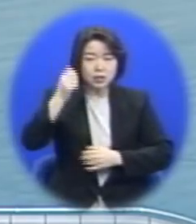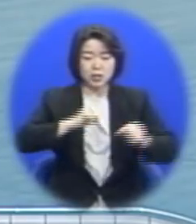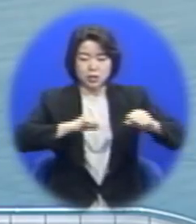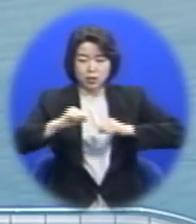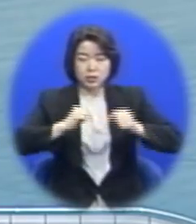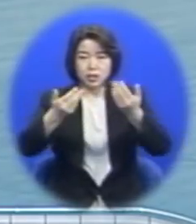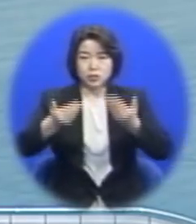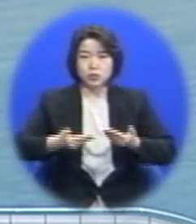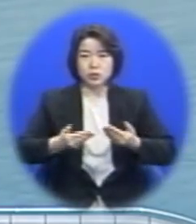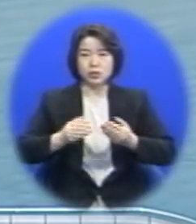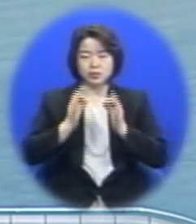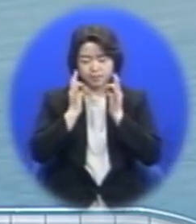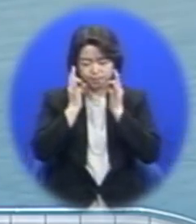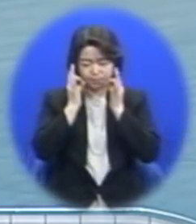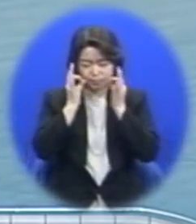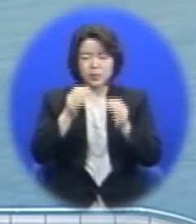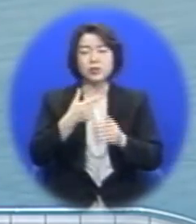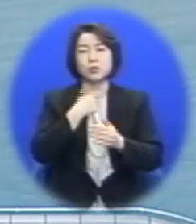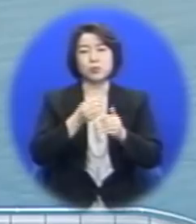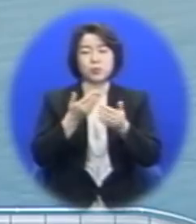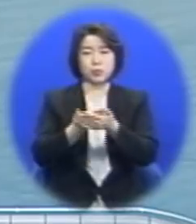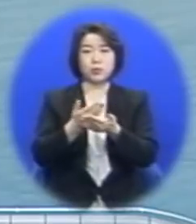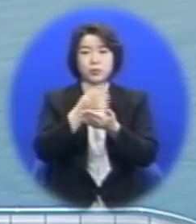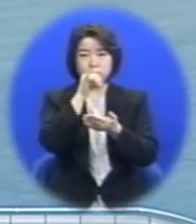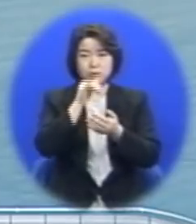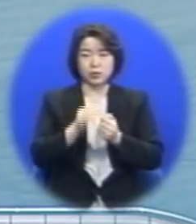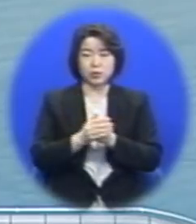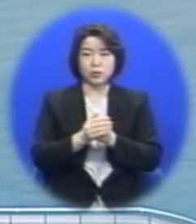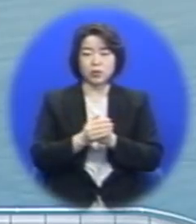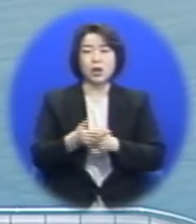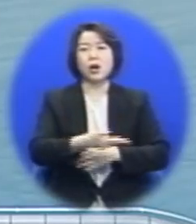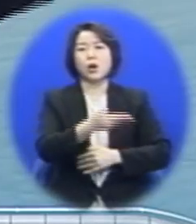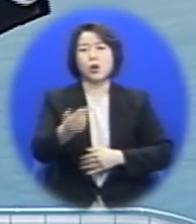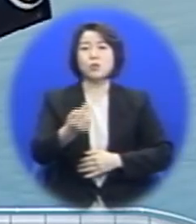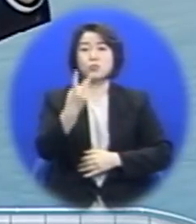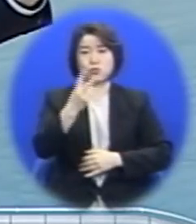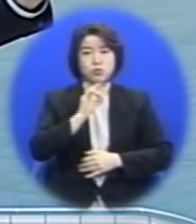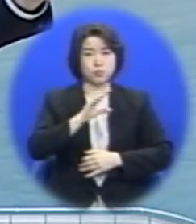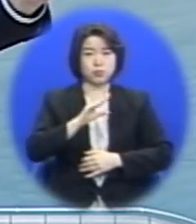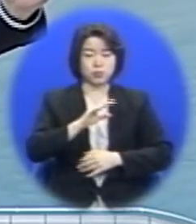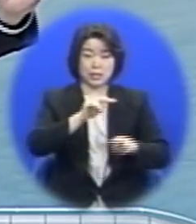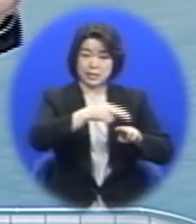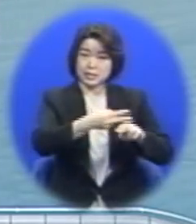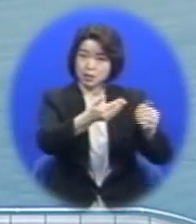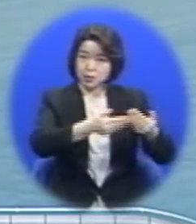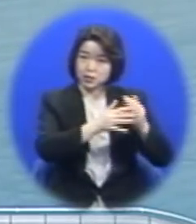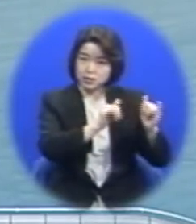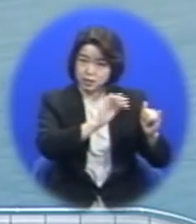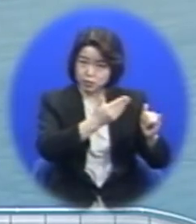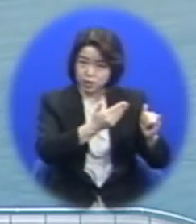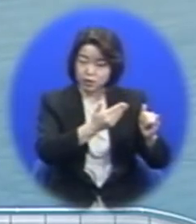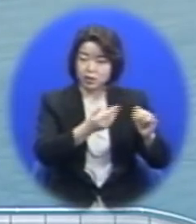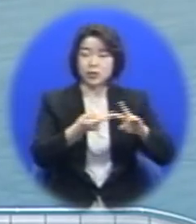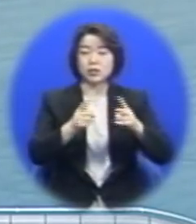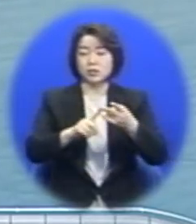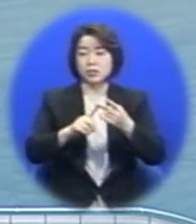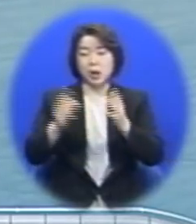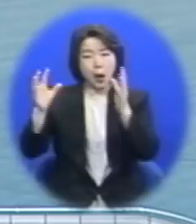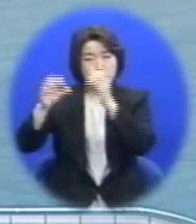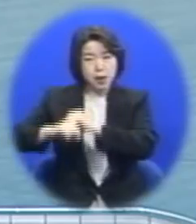갈망하는 겁니다. 여러분 둘밖에 없어요. 상받을 자가 되든 멸망당할 자가